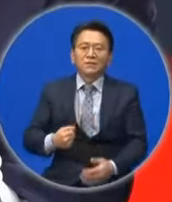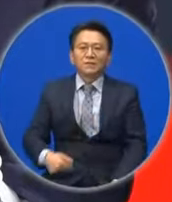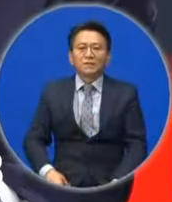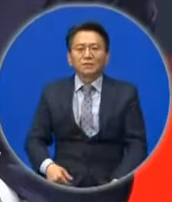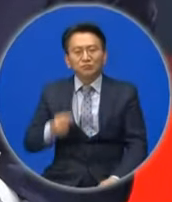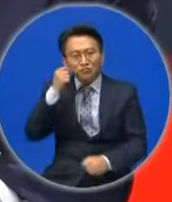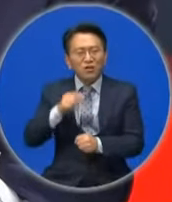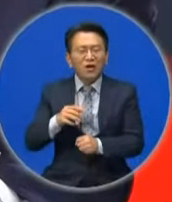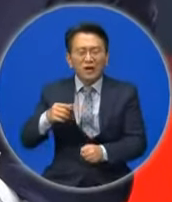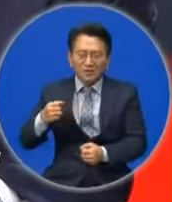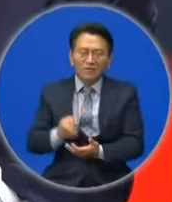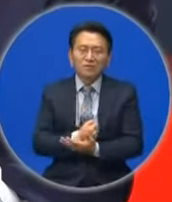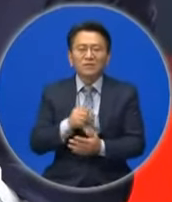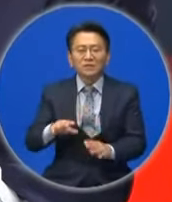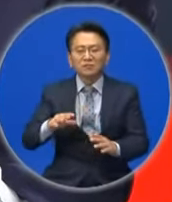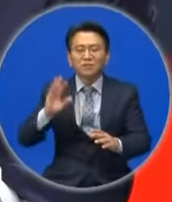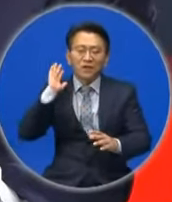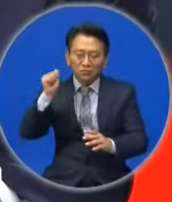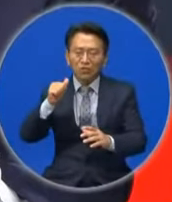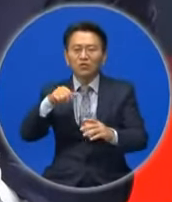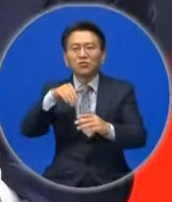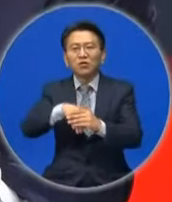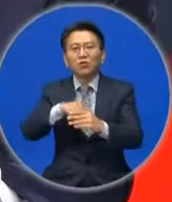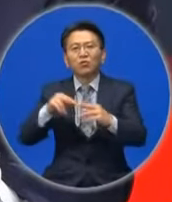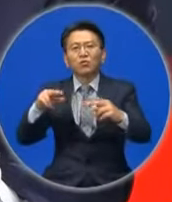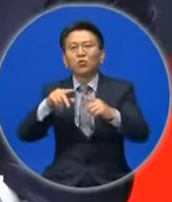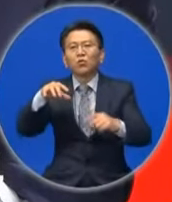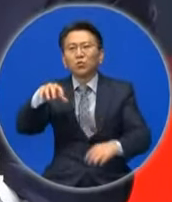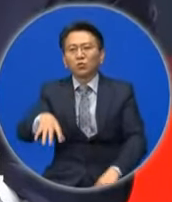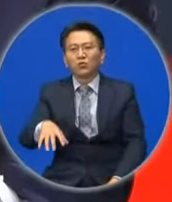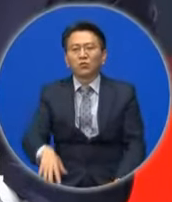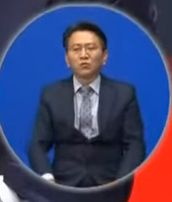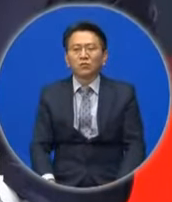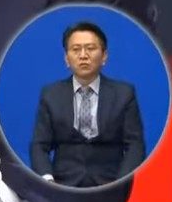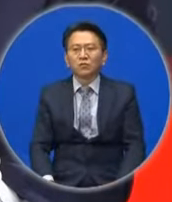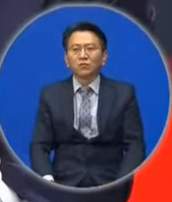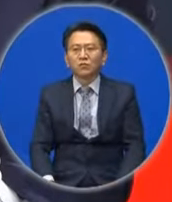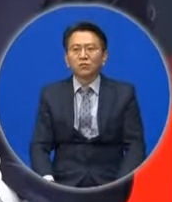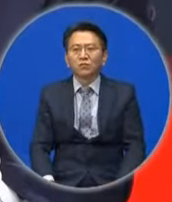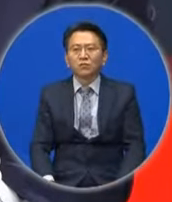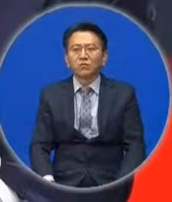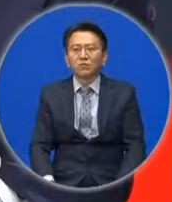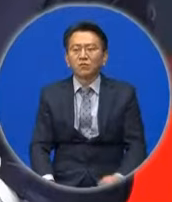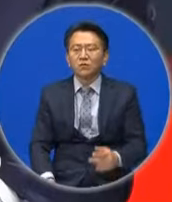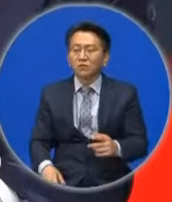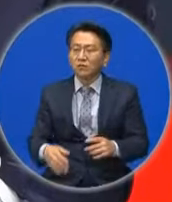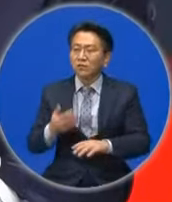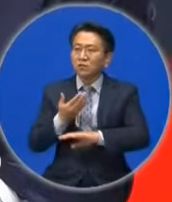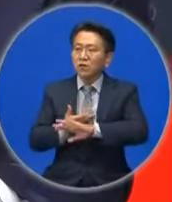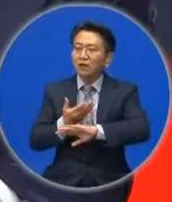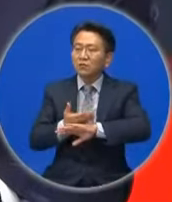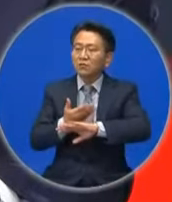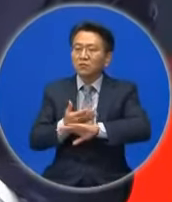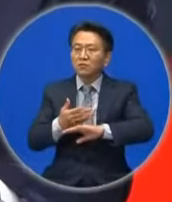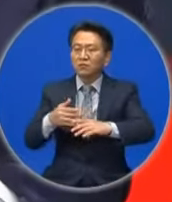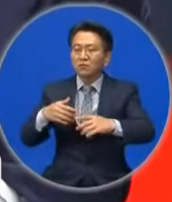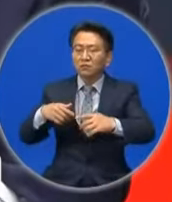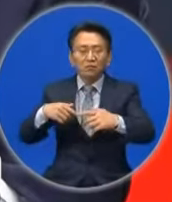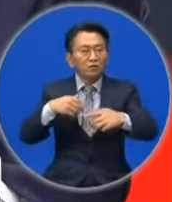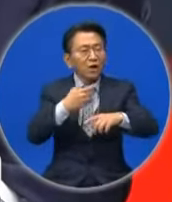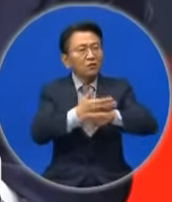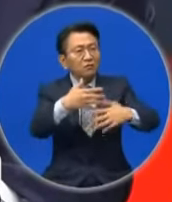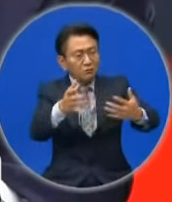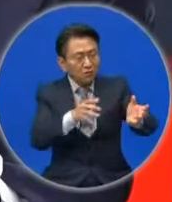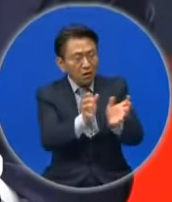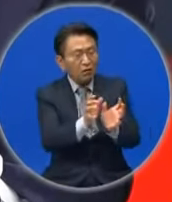여기 대선 토론장입니다. 아니 대선 토론장이니까 지금 남해당의 대표가 아니, 우리 당